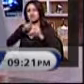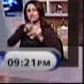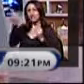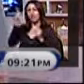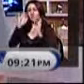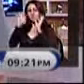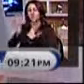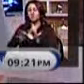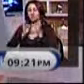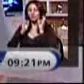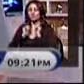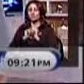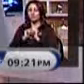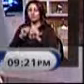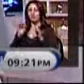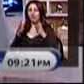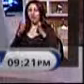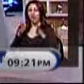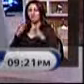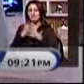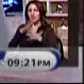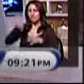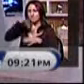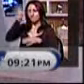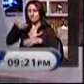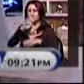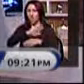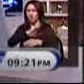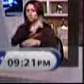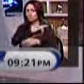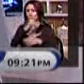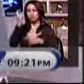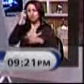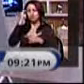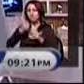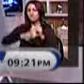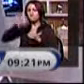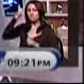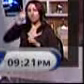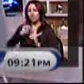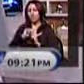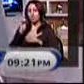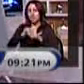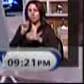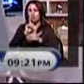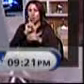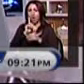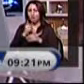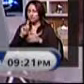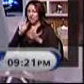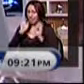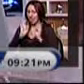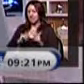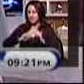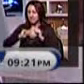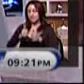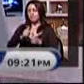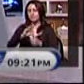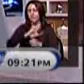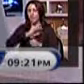انا اثق ان هم خايفين من ده مش من حاجه ثانيه. في نهايه الامر نحتكم للتجارب الديمقراطيه في العالم، ده وارد جدا، ايه المشكله؟